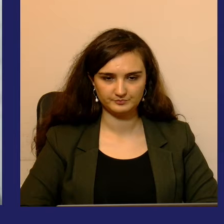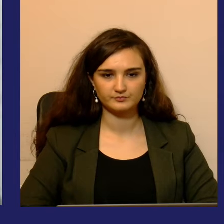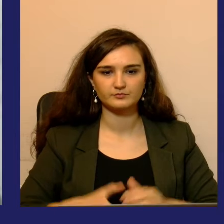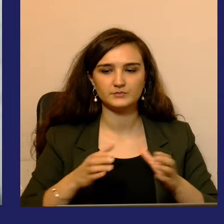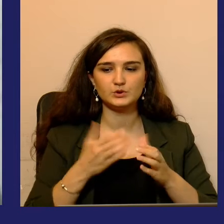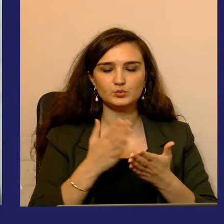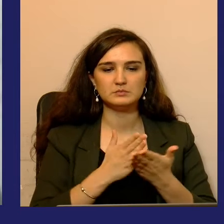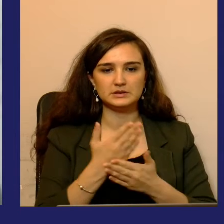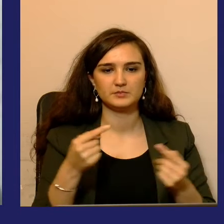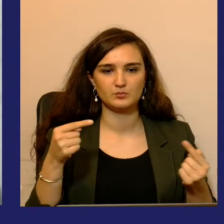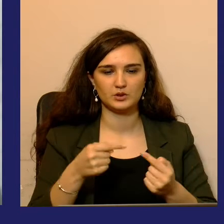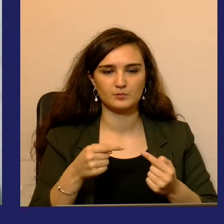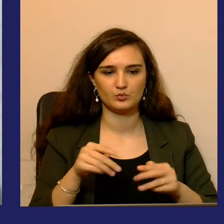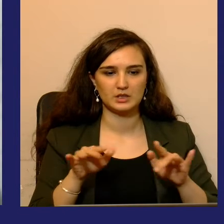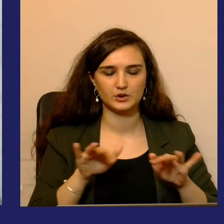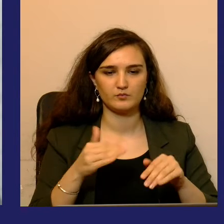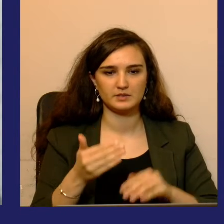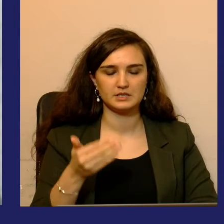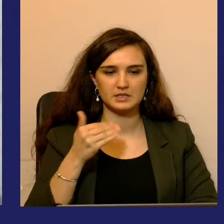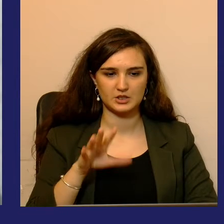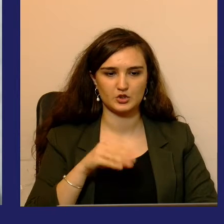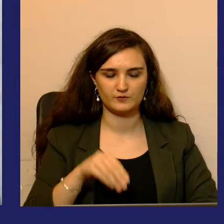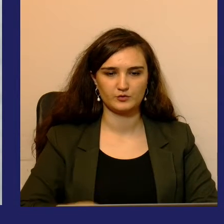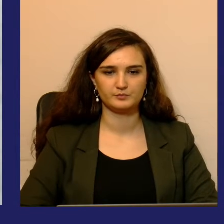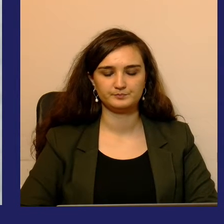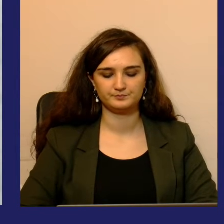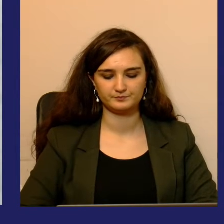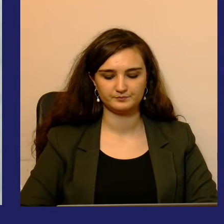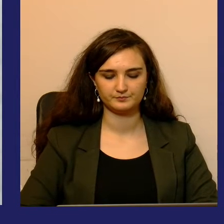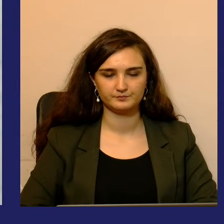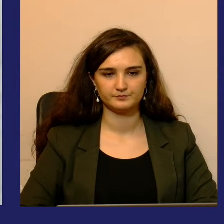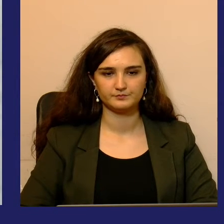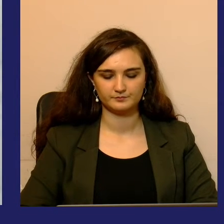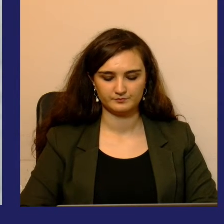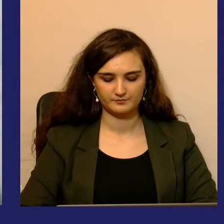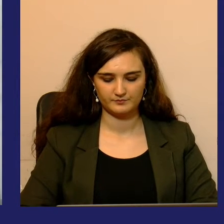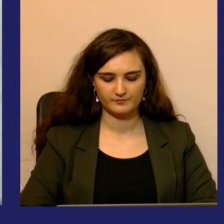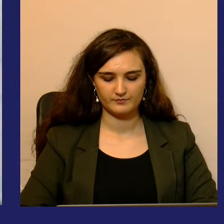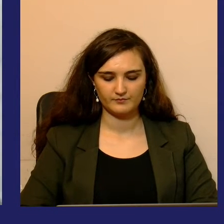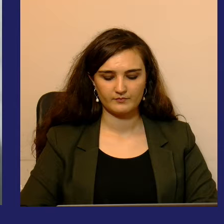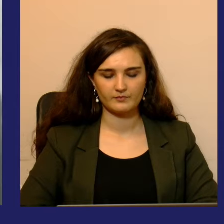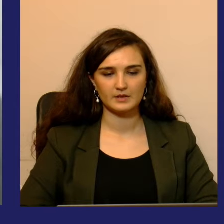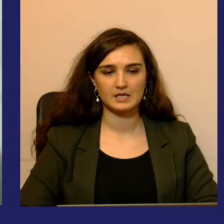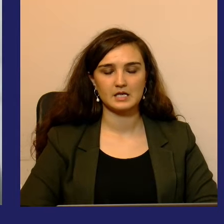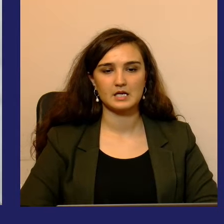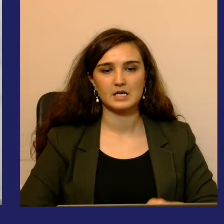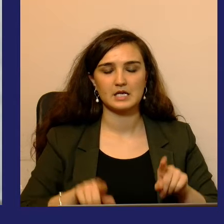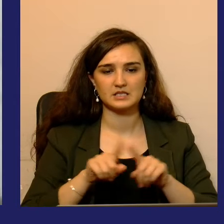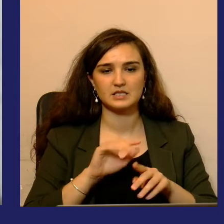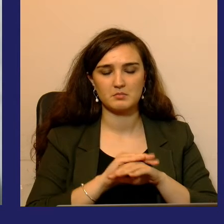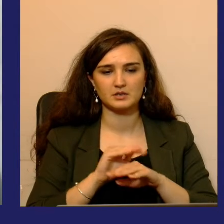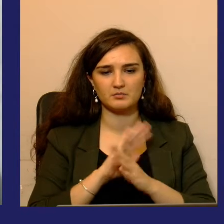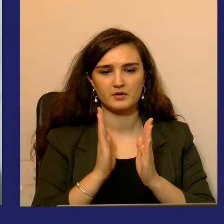პარტიულ მიზნებზე მორგებულ აქტივობად წინასაარჩევნებში. ესეთი ფაქტები, ეს იყო